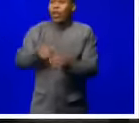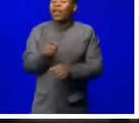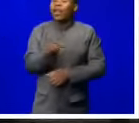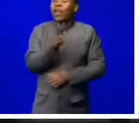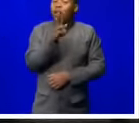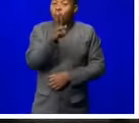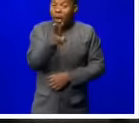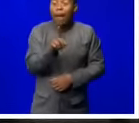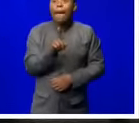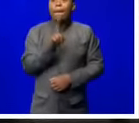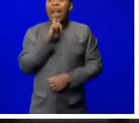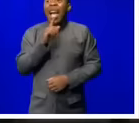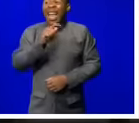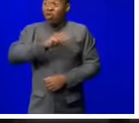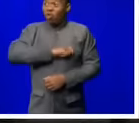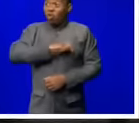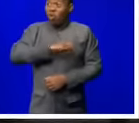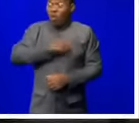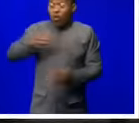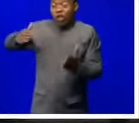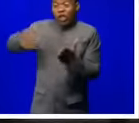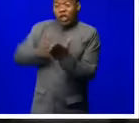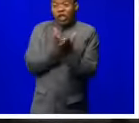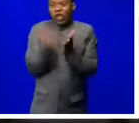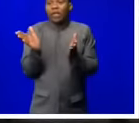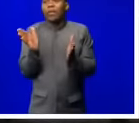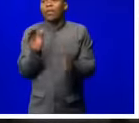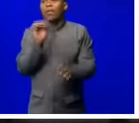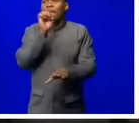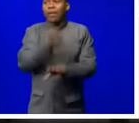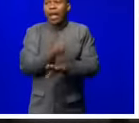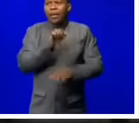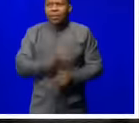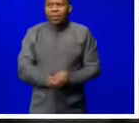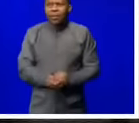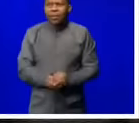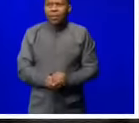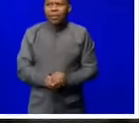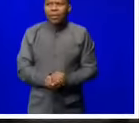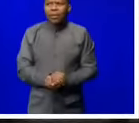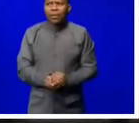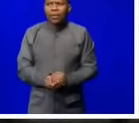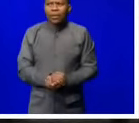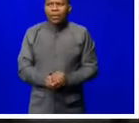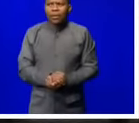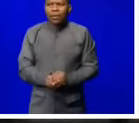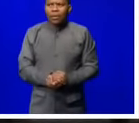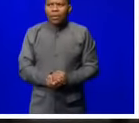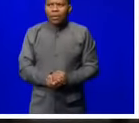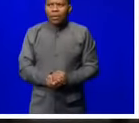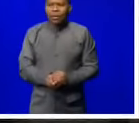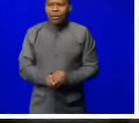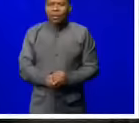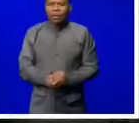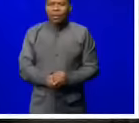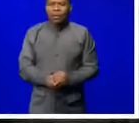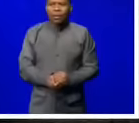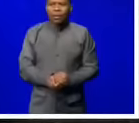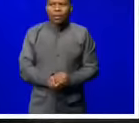yenu, ukhanze ukuthi i-monopolate ngumuntu munye lo locale kujika lamanga kulendzaba.